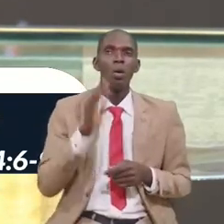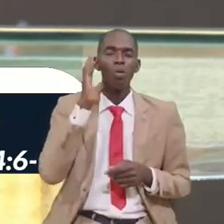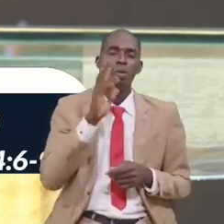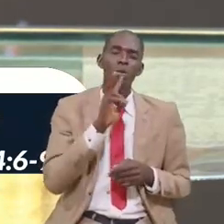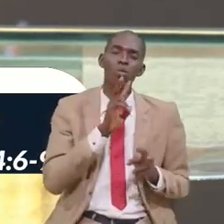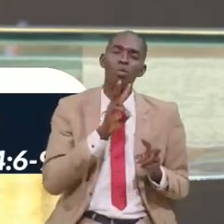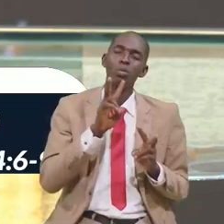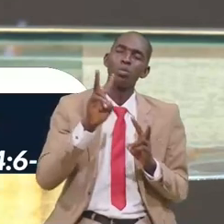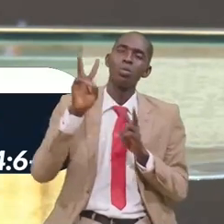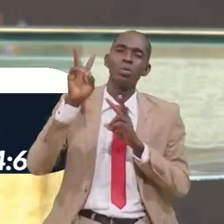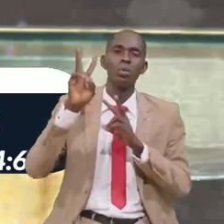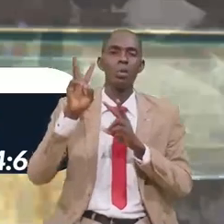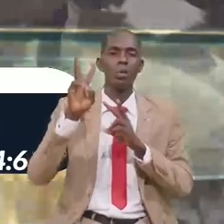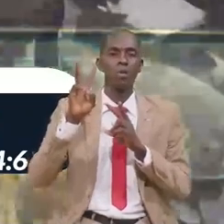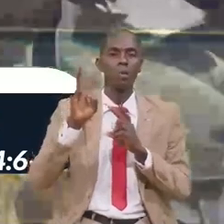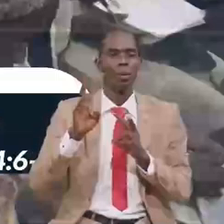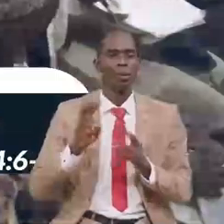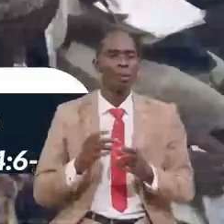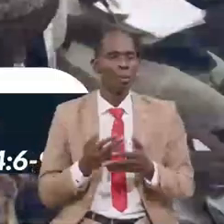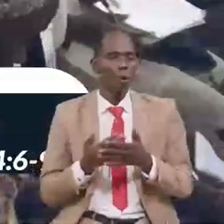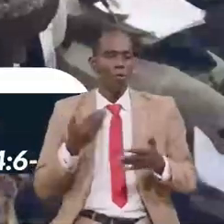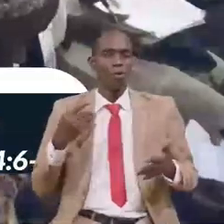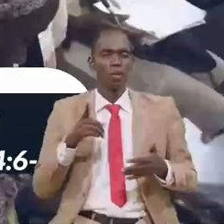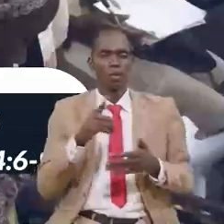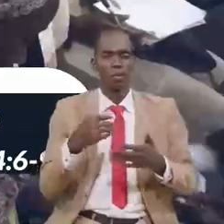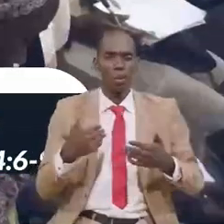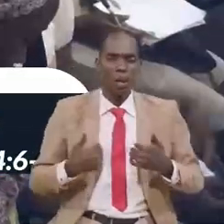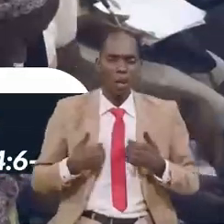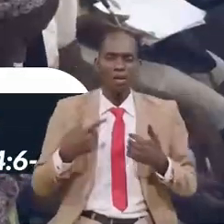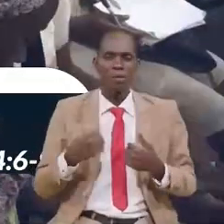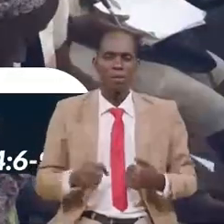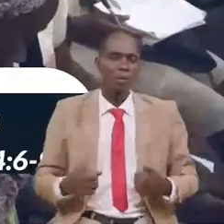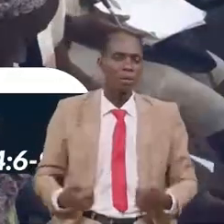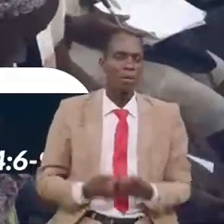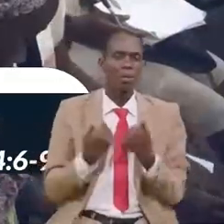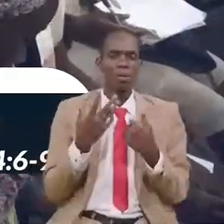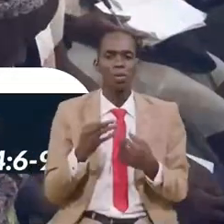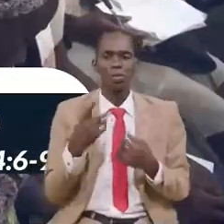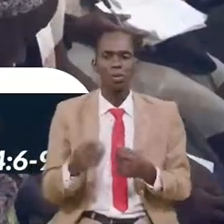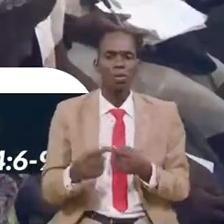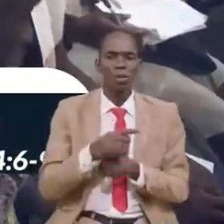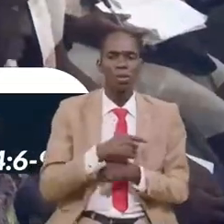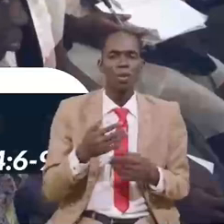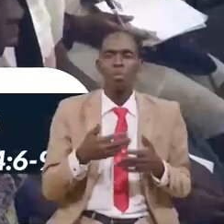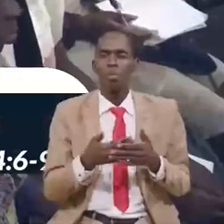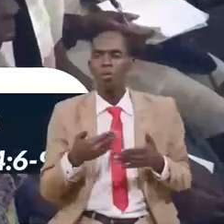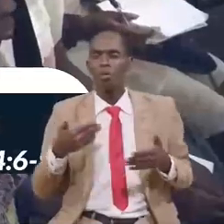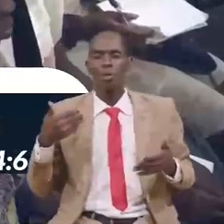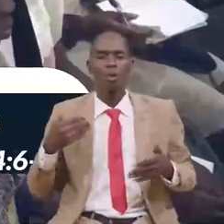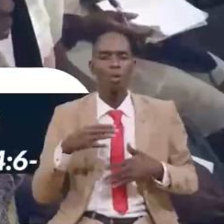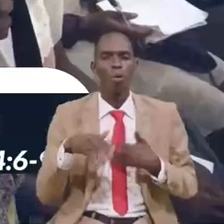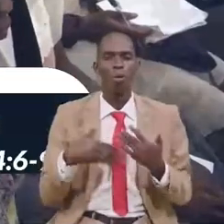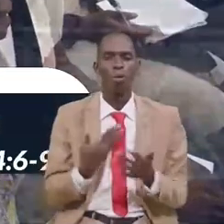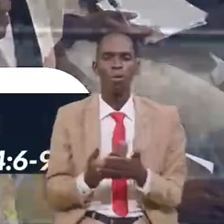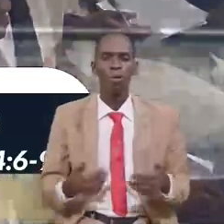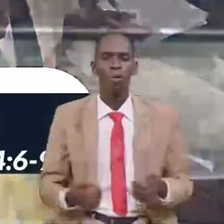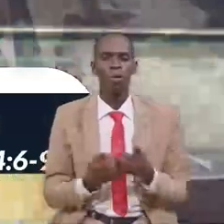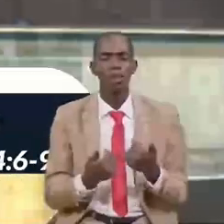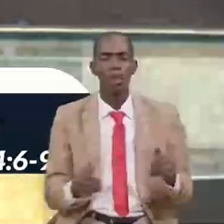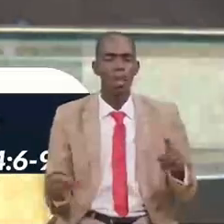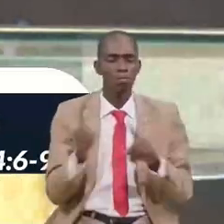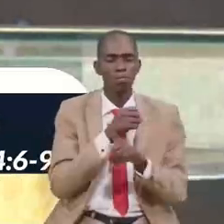je regarde. Avant de faire face aux défis du jour, avant que ces divers cas